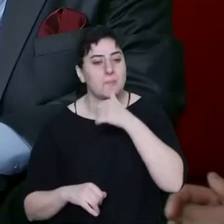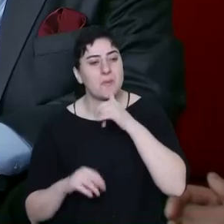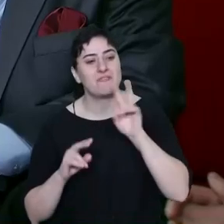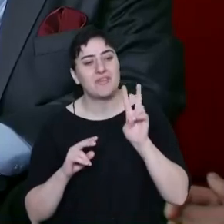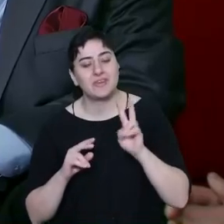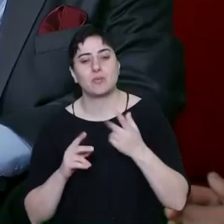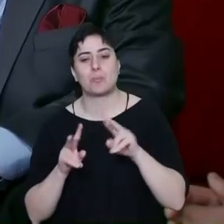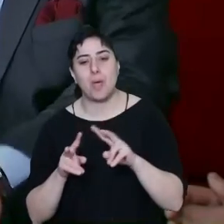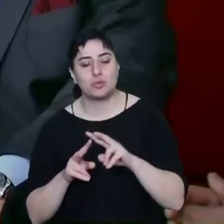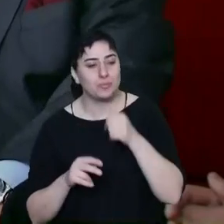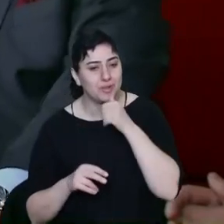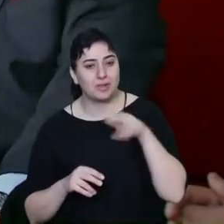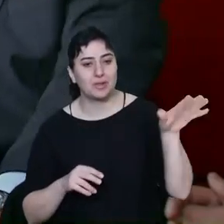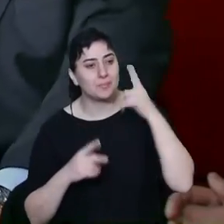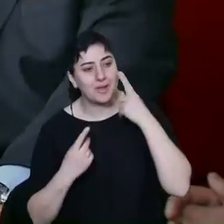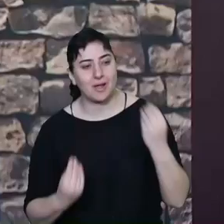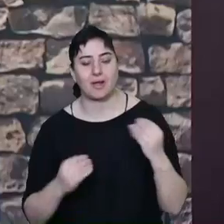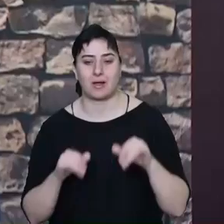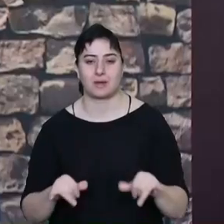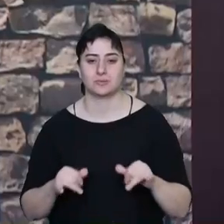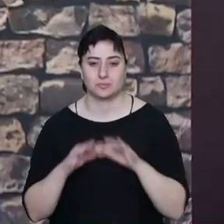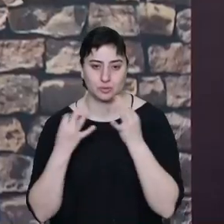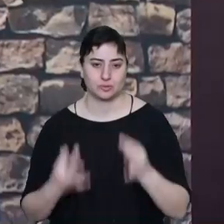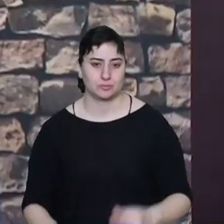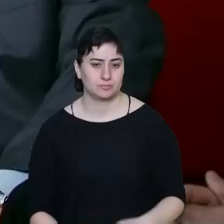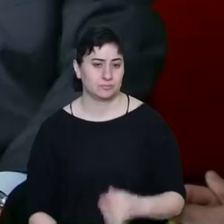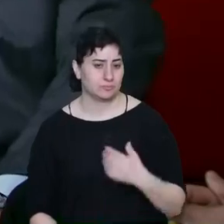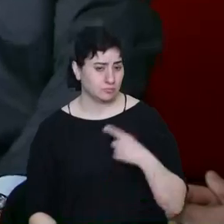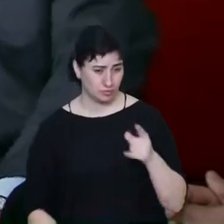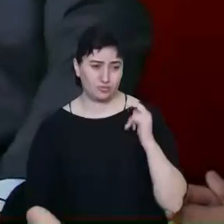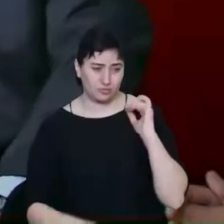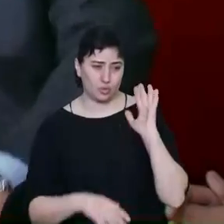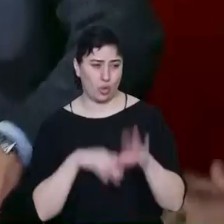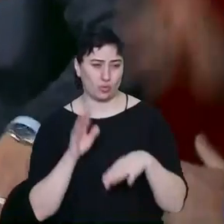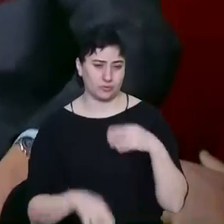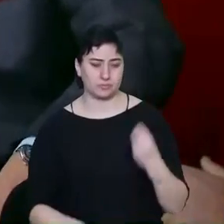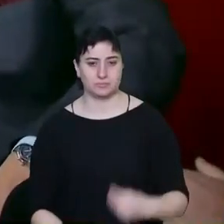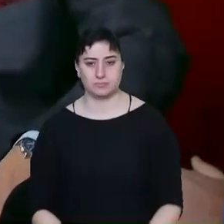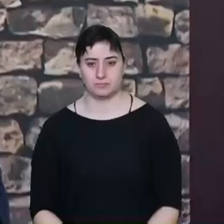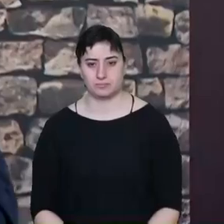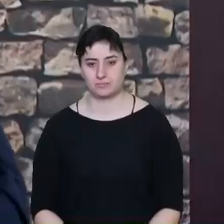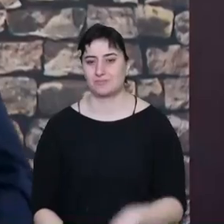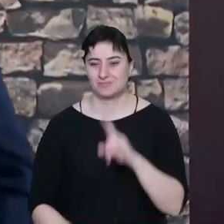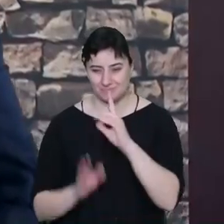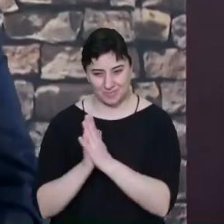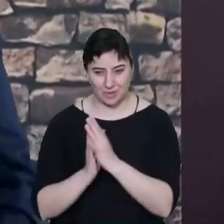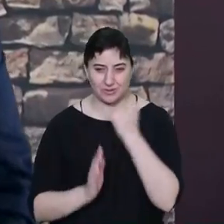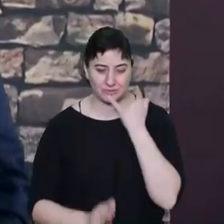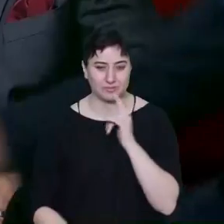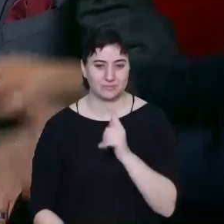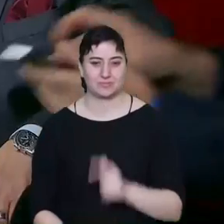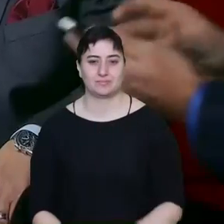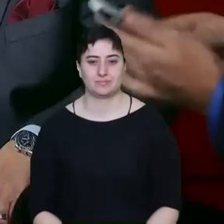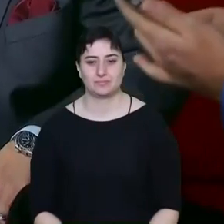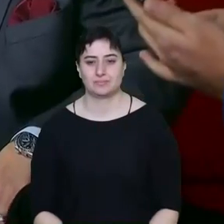gibi. Yok Şevval, yok. Ben bunu sağlam bir döveyim ya. Hakikaten. Pardon babacığım,